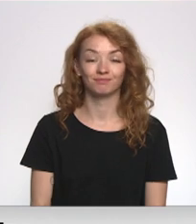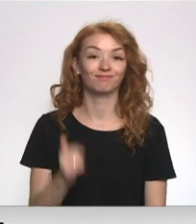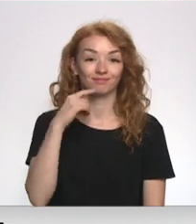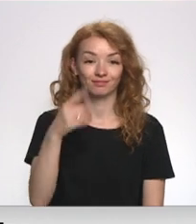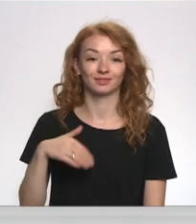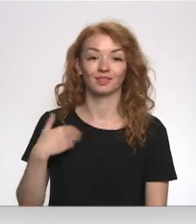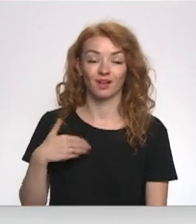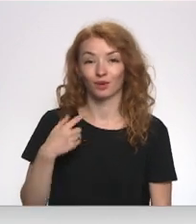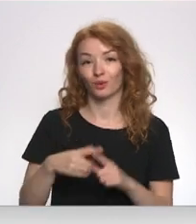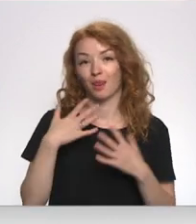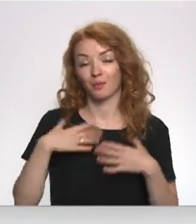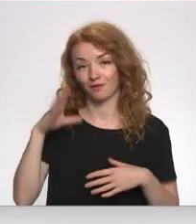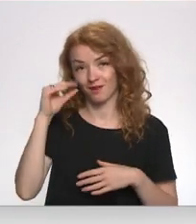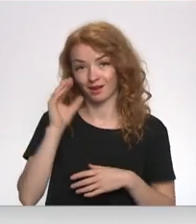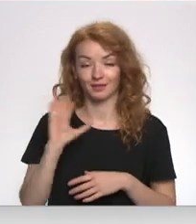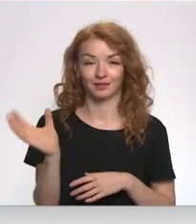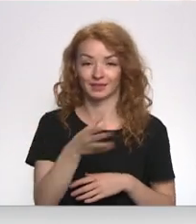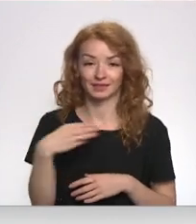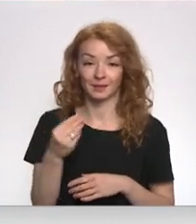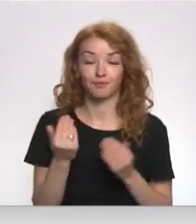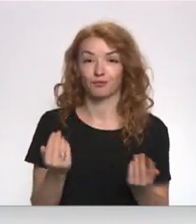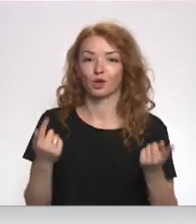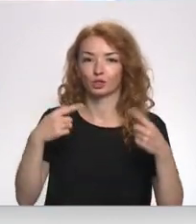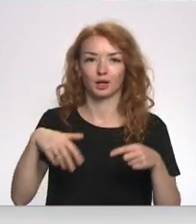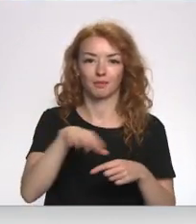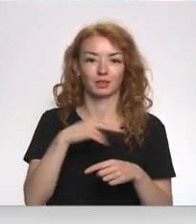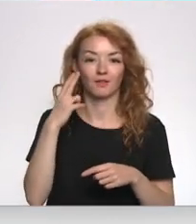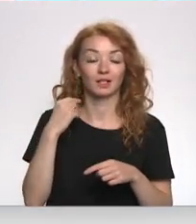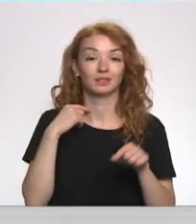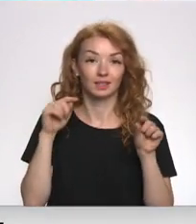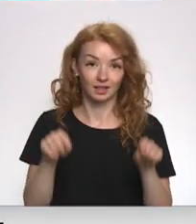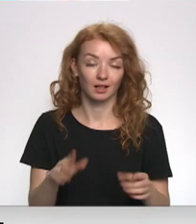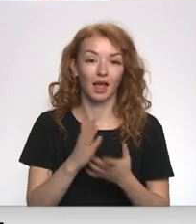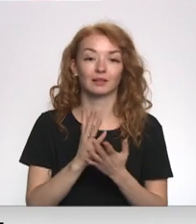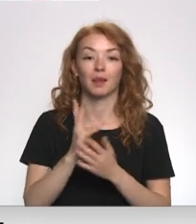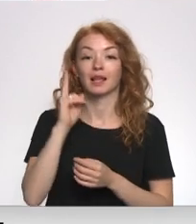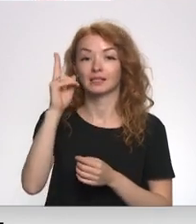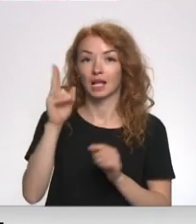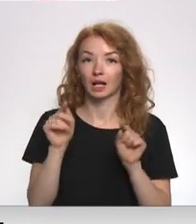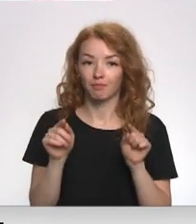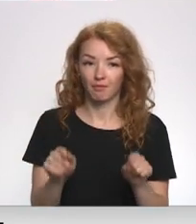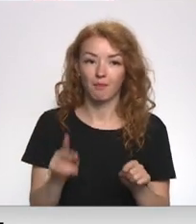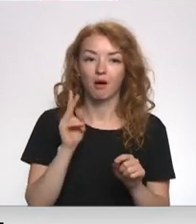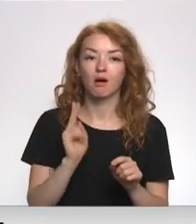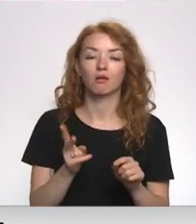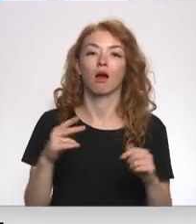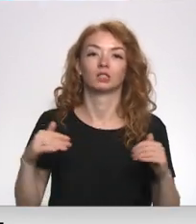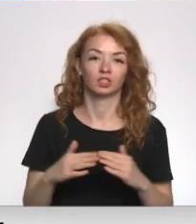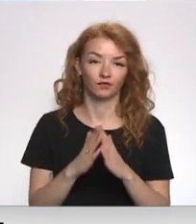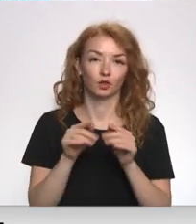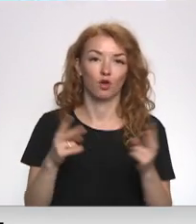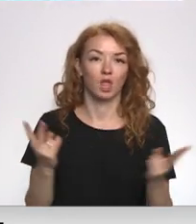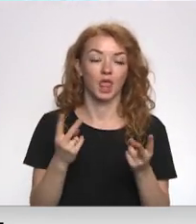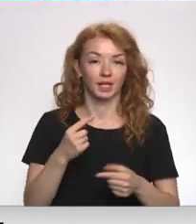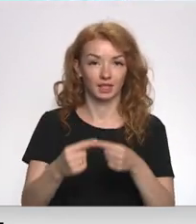Sveika, Ilze, un labvakar skatītāji, un tieši šobrīd mēs šeit Vecrīgā arī esam liecinieki tam, kā tiek atzīmēta šī